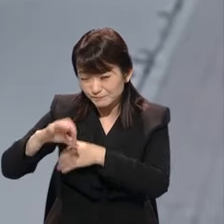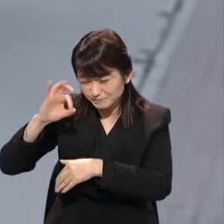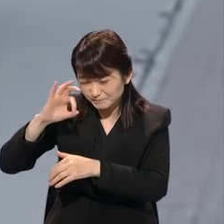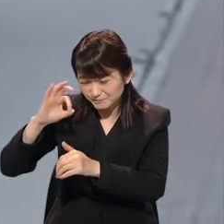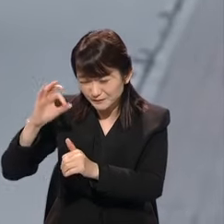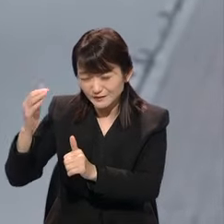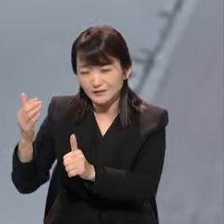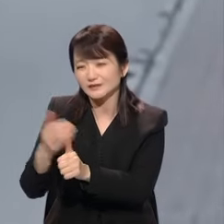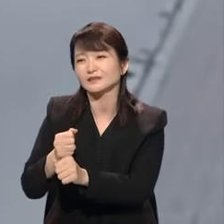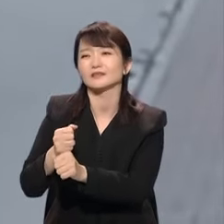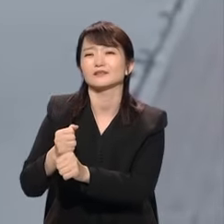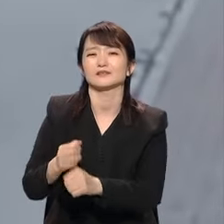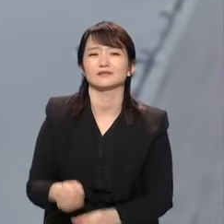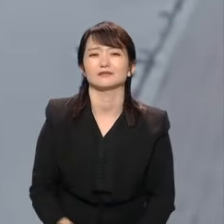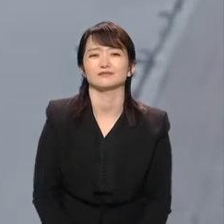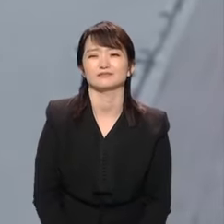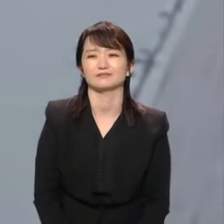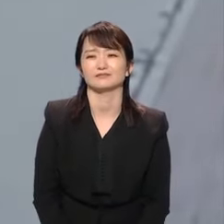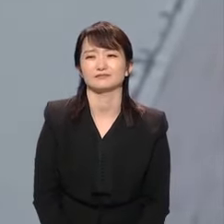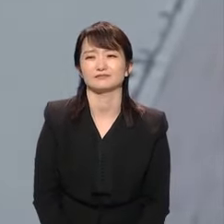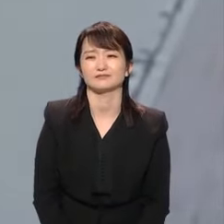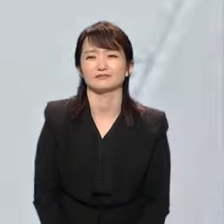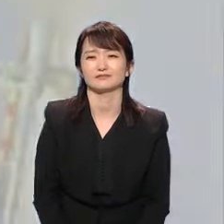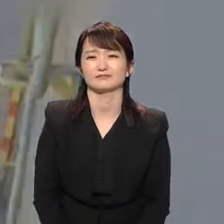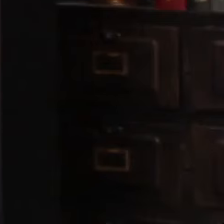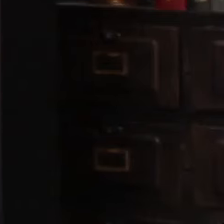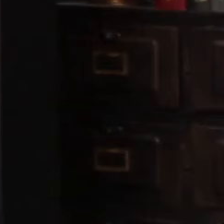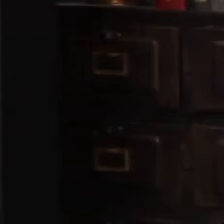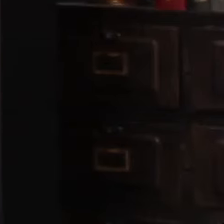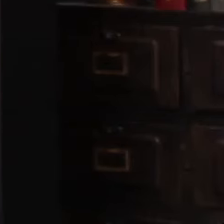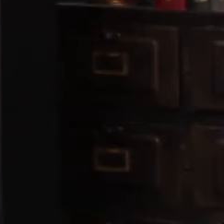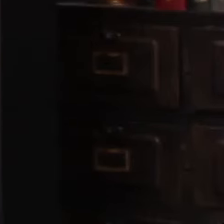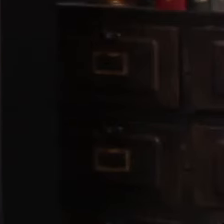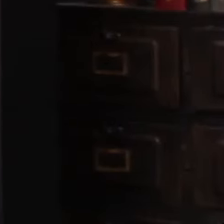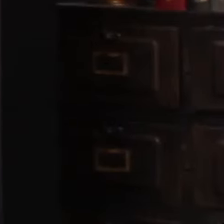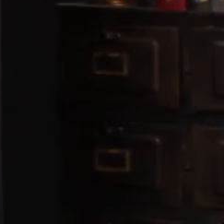합니다. 아이, 뭐야 이거. 자율주행이야.